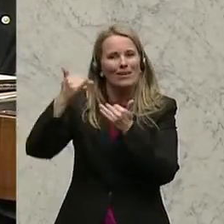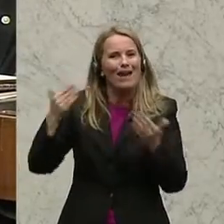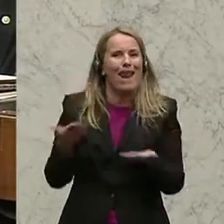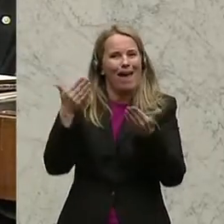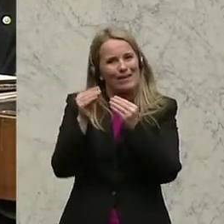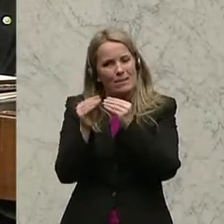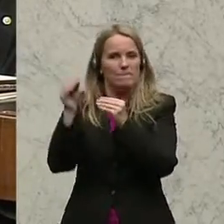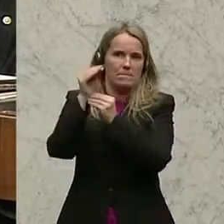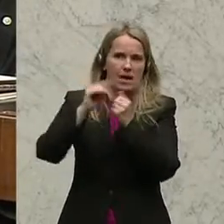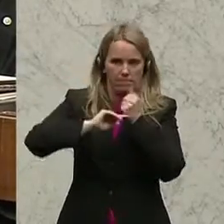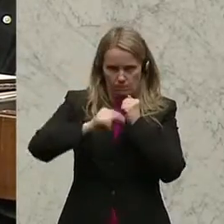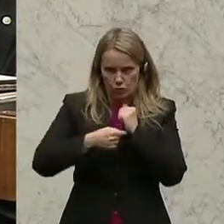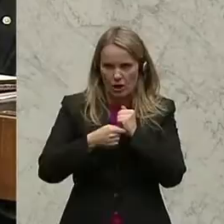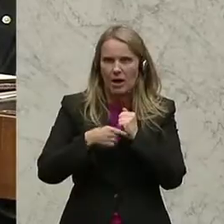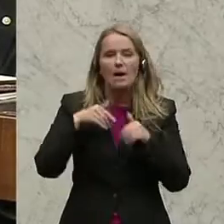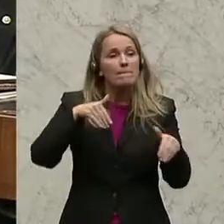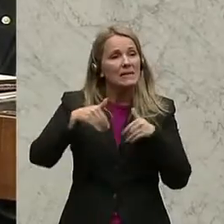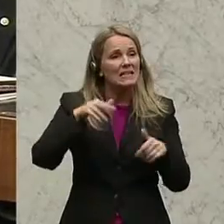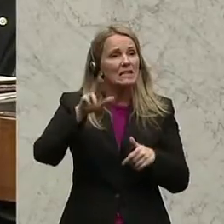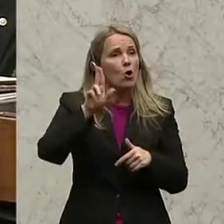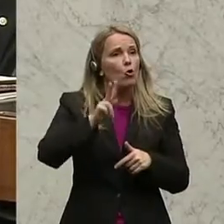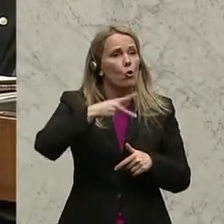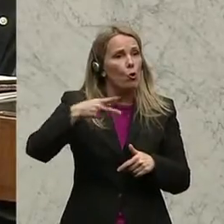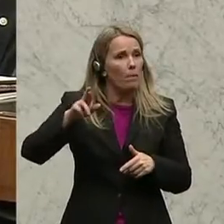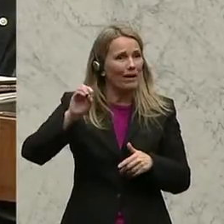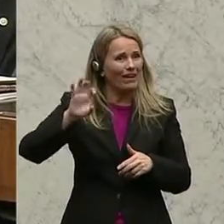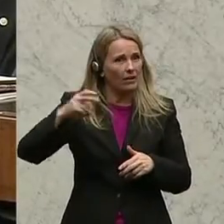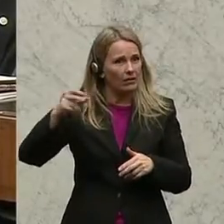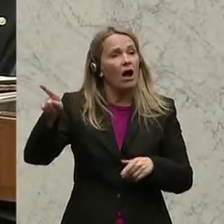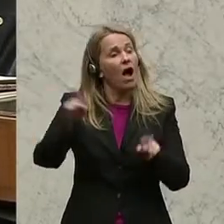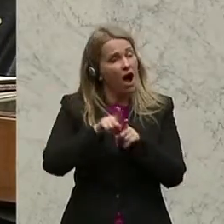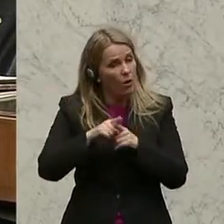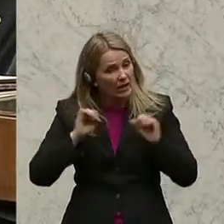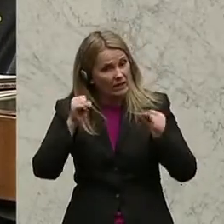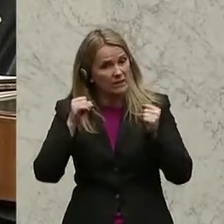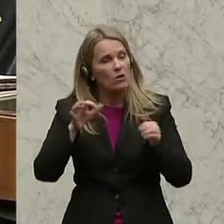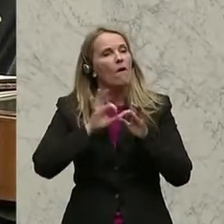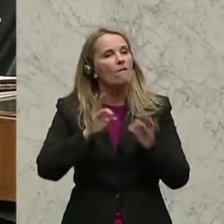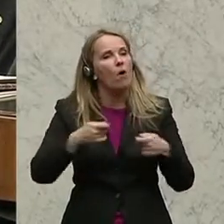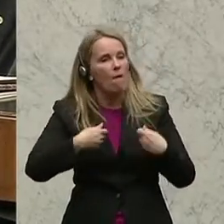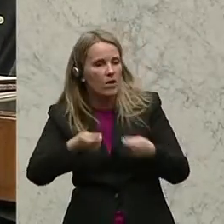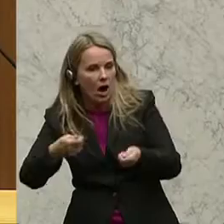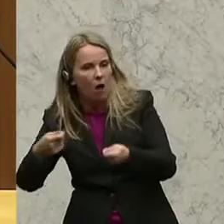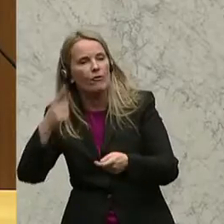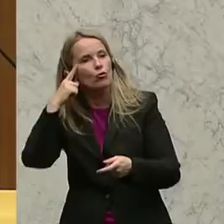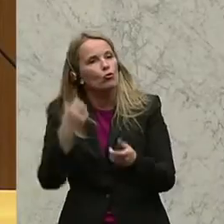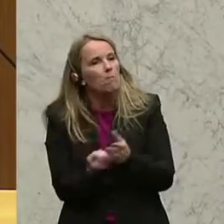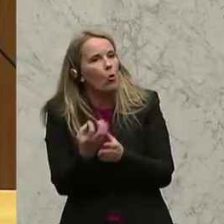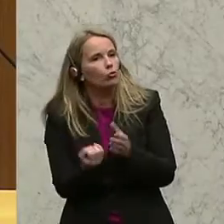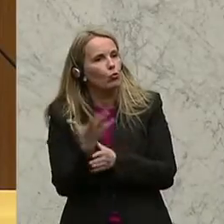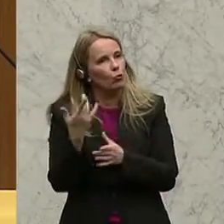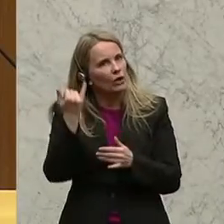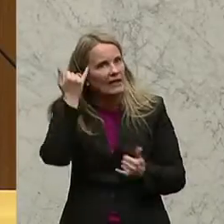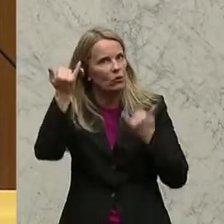ist im Budget. Der Minister Ruprecht setzt auch Initiativen bei Vermarktung und Produktinnovation. Das ist auch